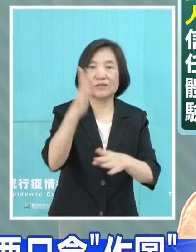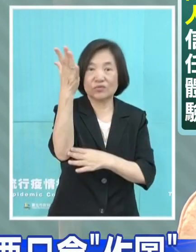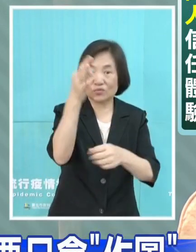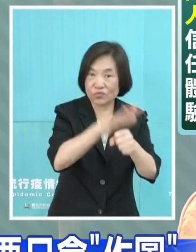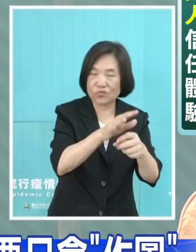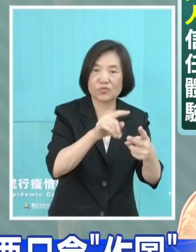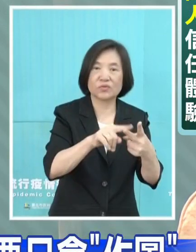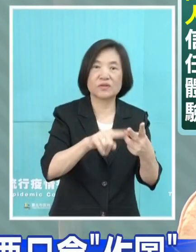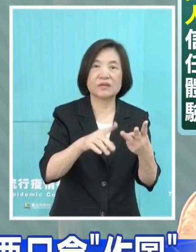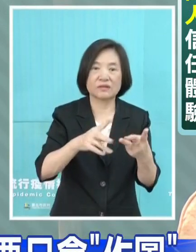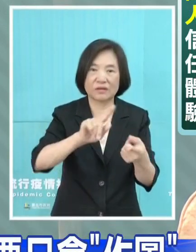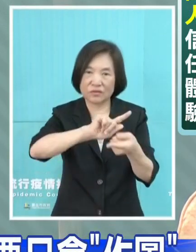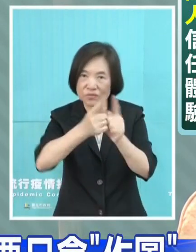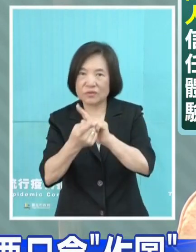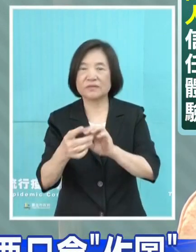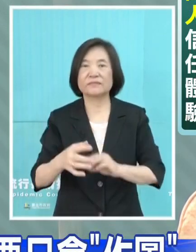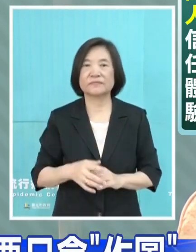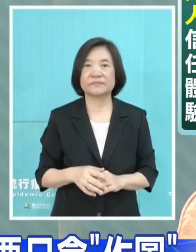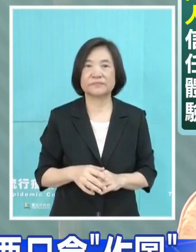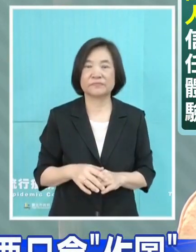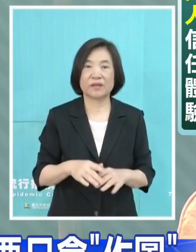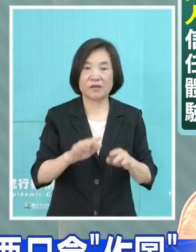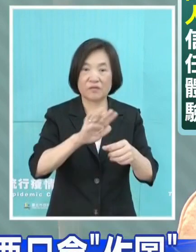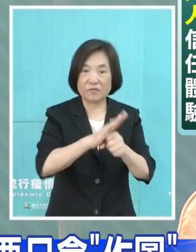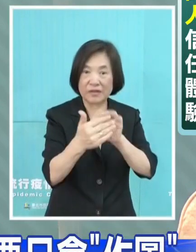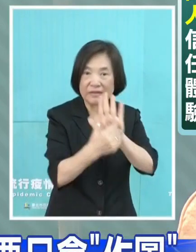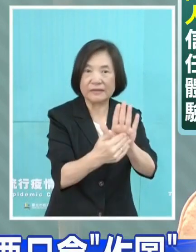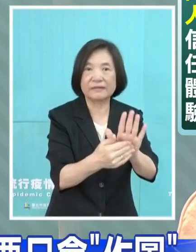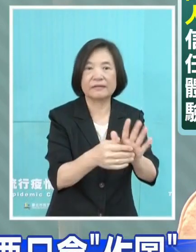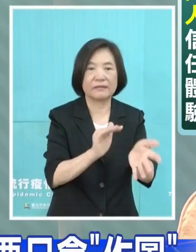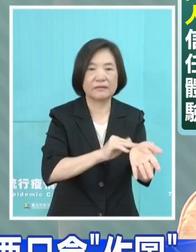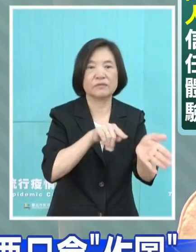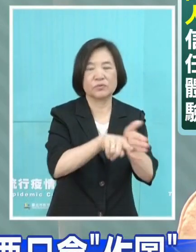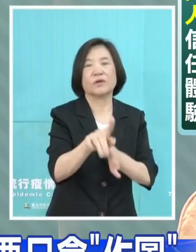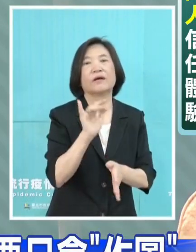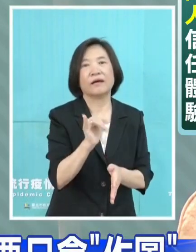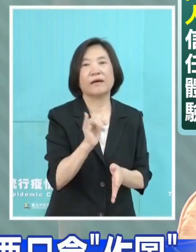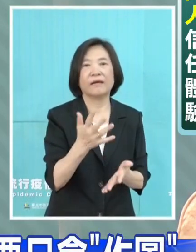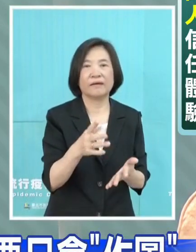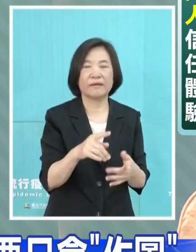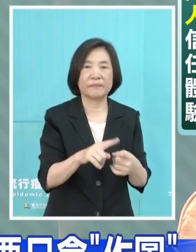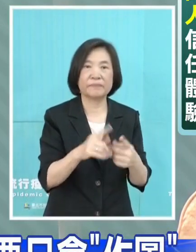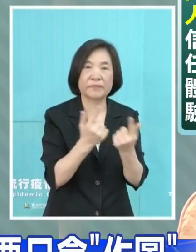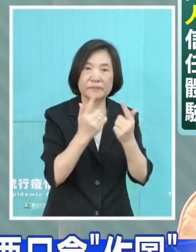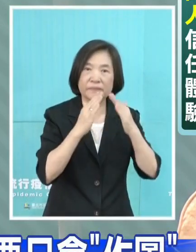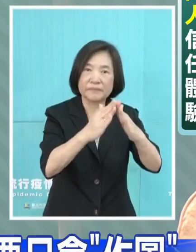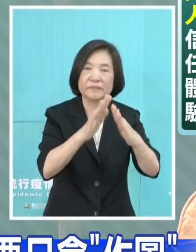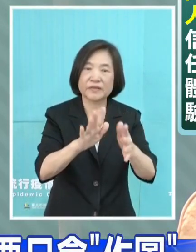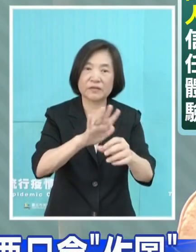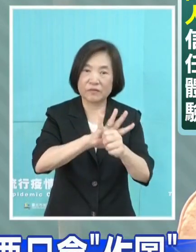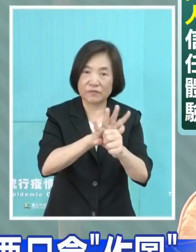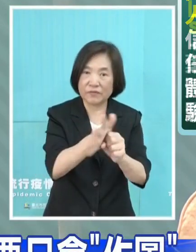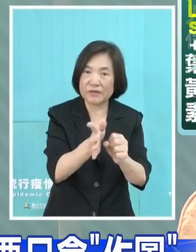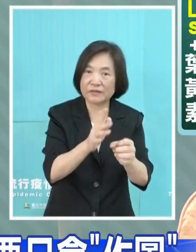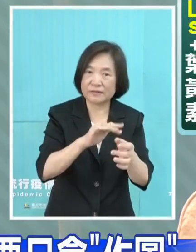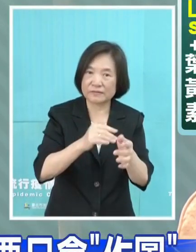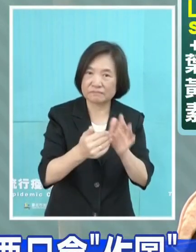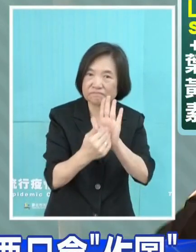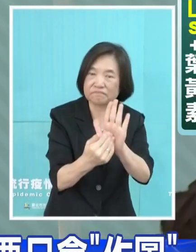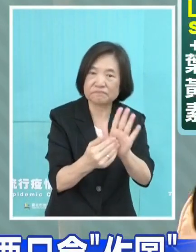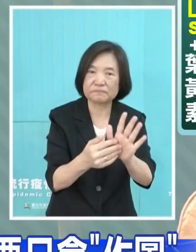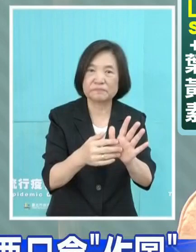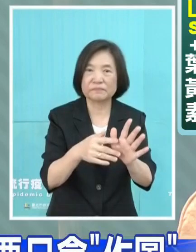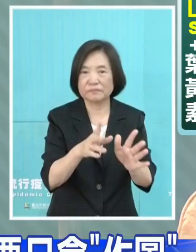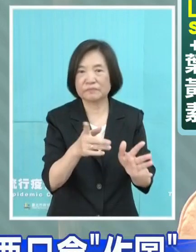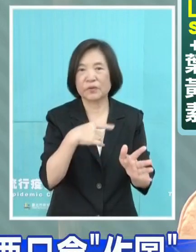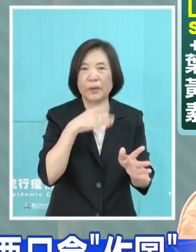困、转型了哦。防疫当然这个我们医疗专业还好了，就是目前台北市的防疫，我想就一步一步，你知道